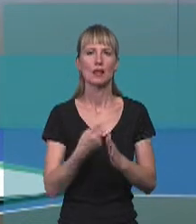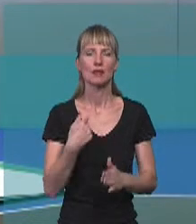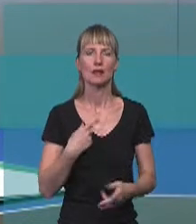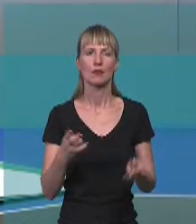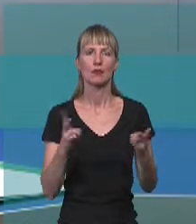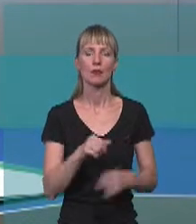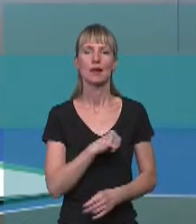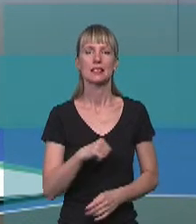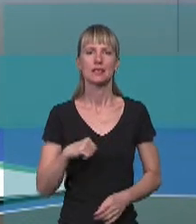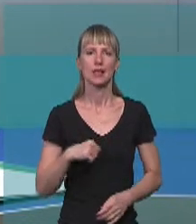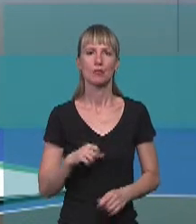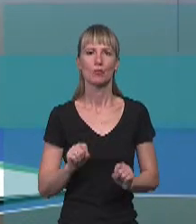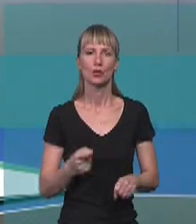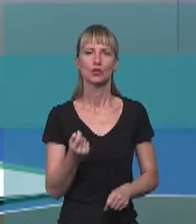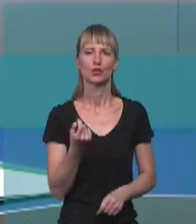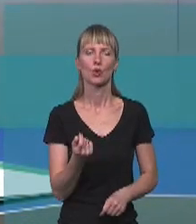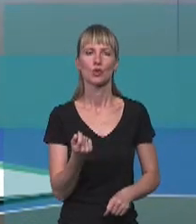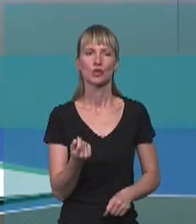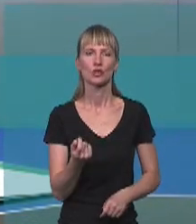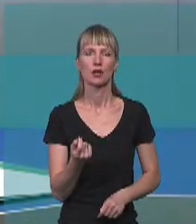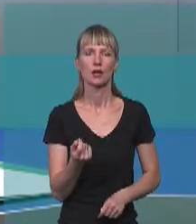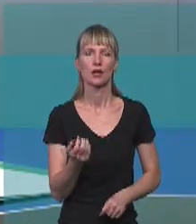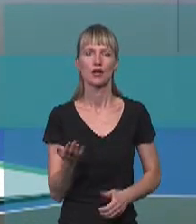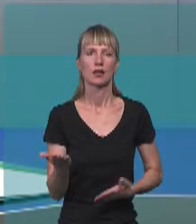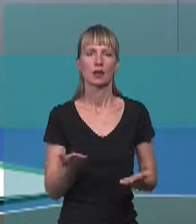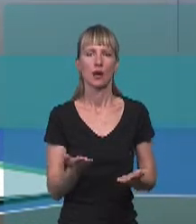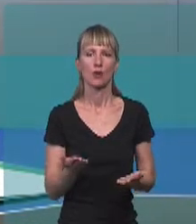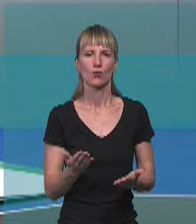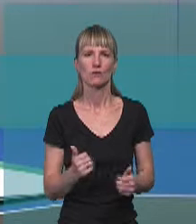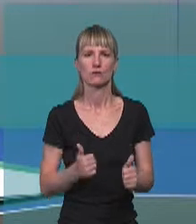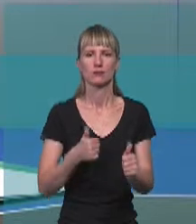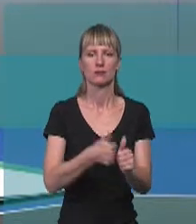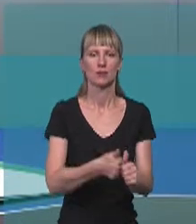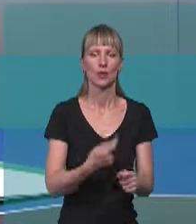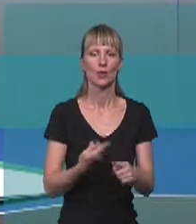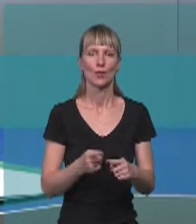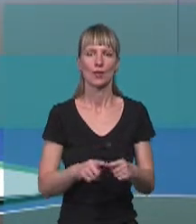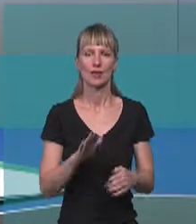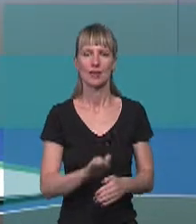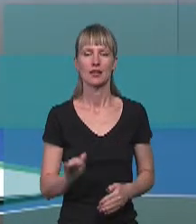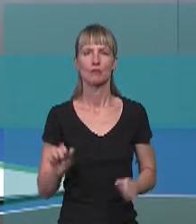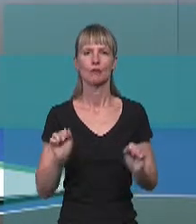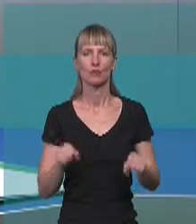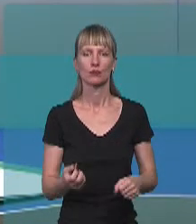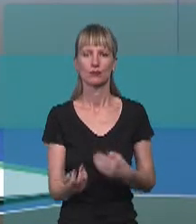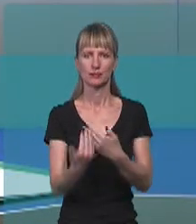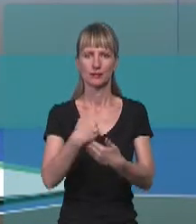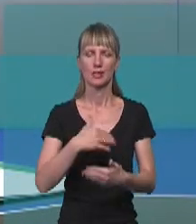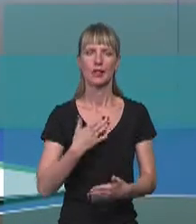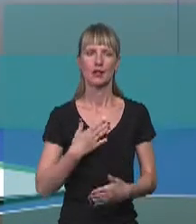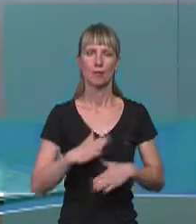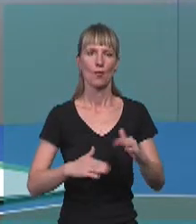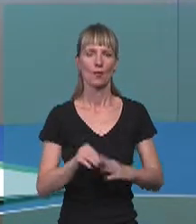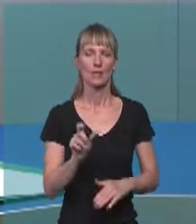треба самим, може, трошки якось підтягуватися до цих дітей. Тому вони можуть звернутися до наших